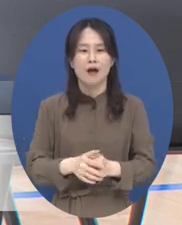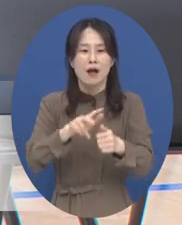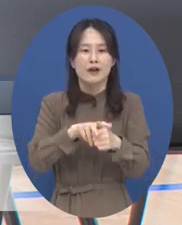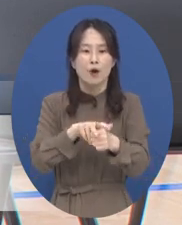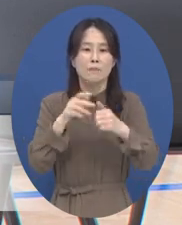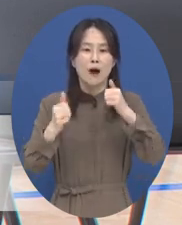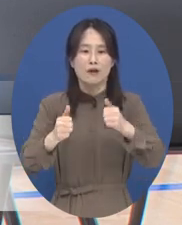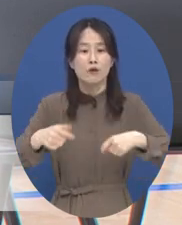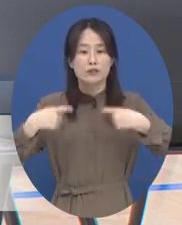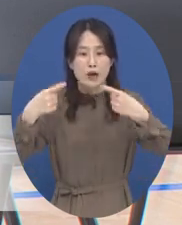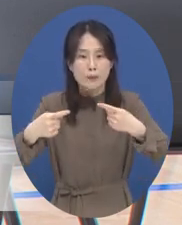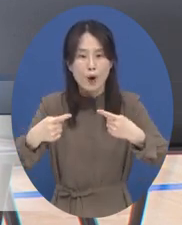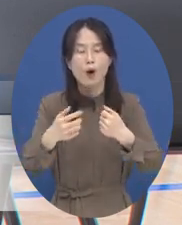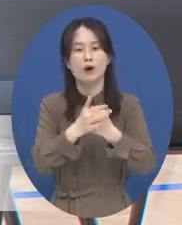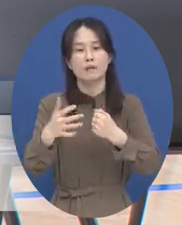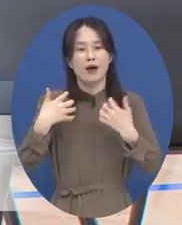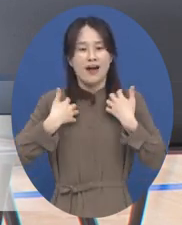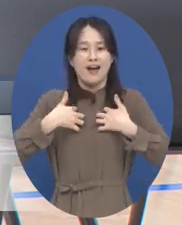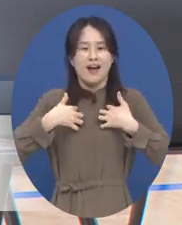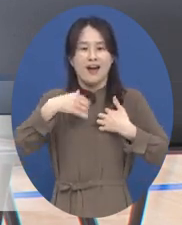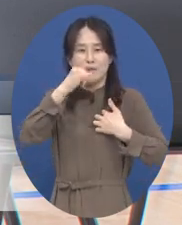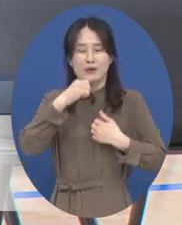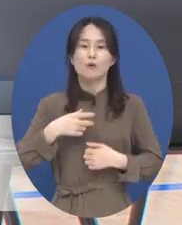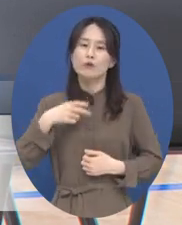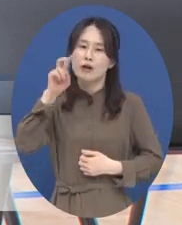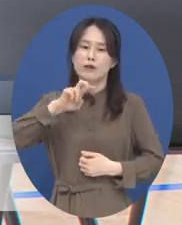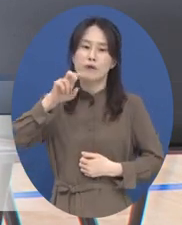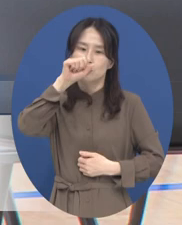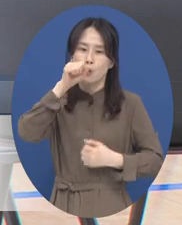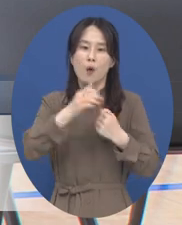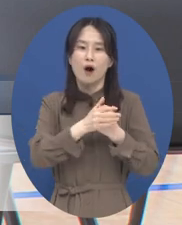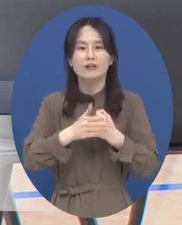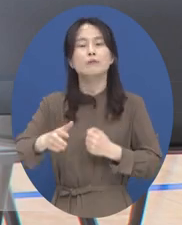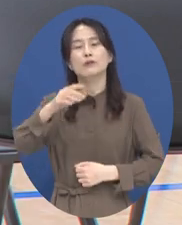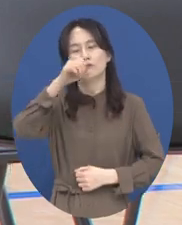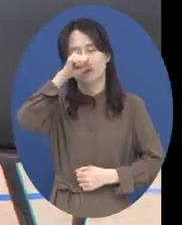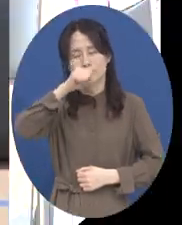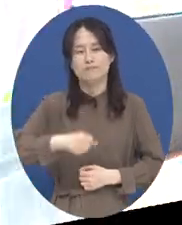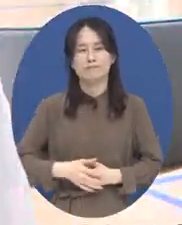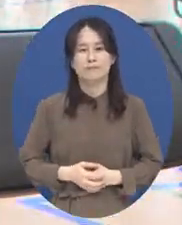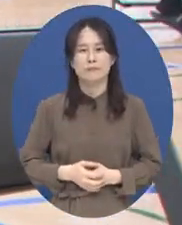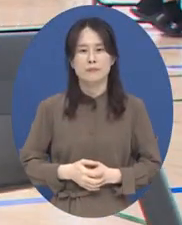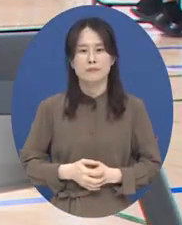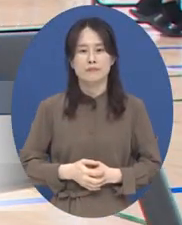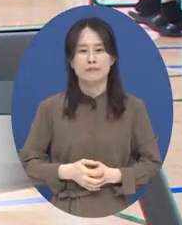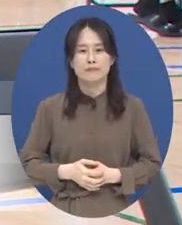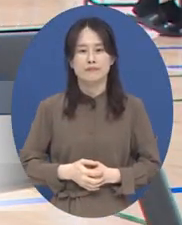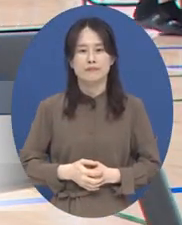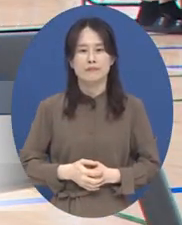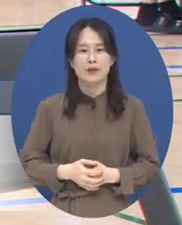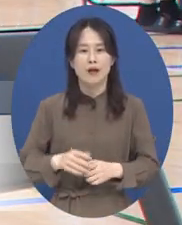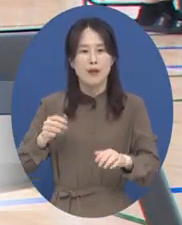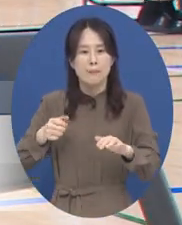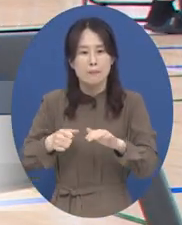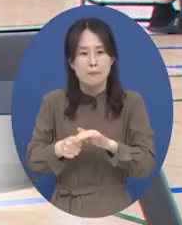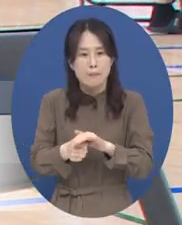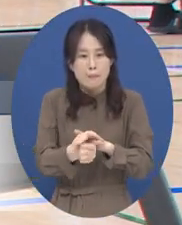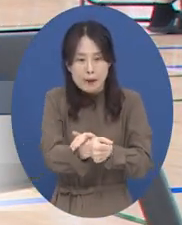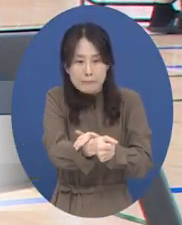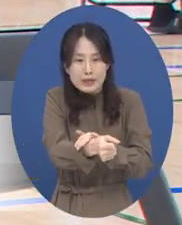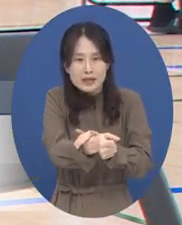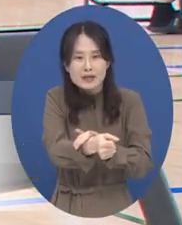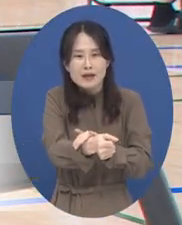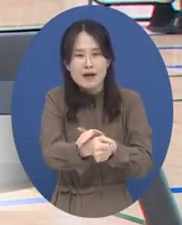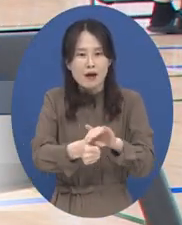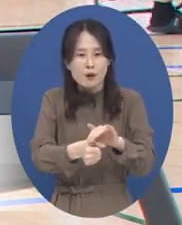뭐 활동하면서 하니까 재밌었고 음악을 좋아하다 보니까 저도 그것도 좋았어요. 재미!